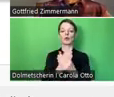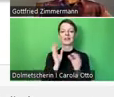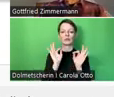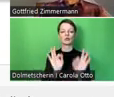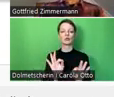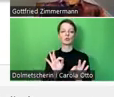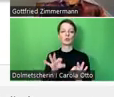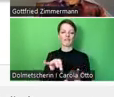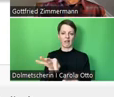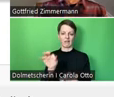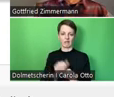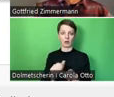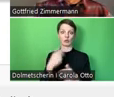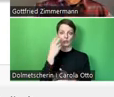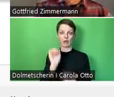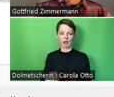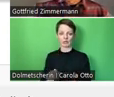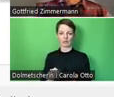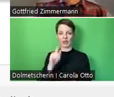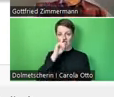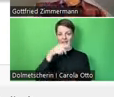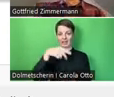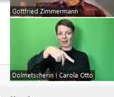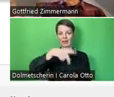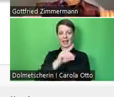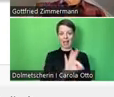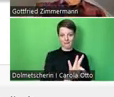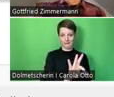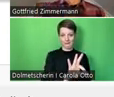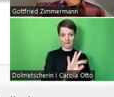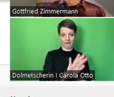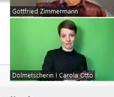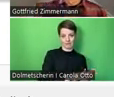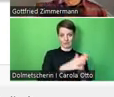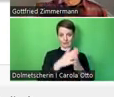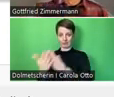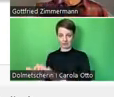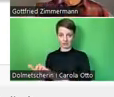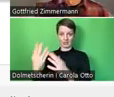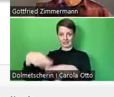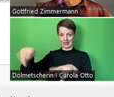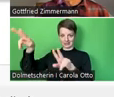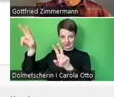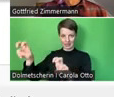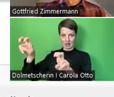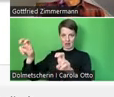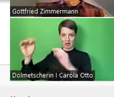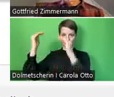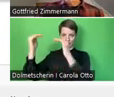kann. Und wenn man sie nach PDF exportiert, erscheint dieser Titel dann auch oben am